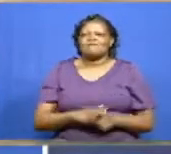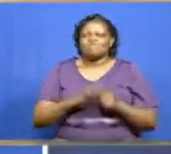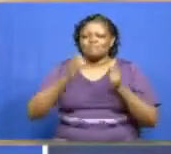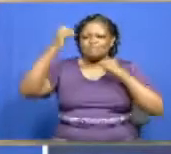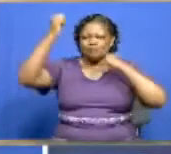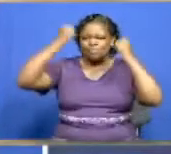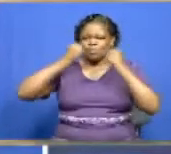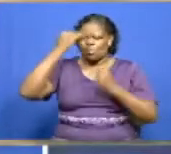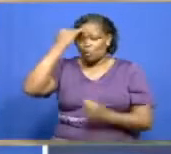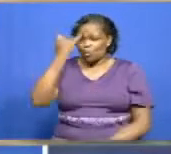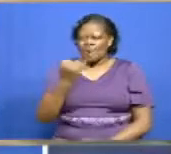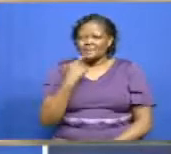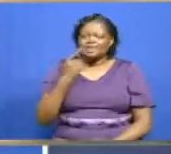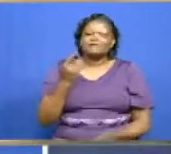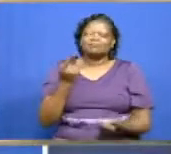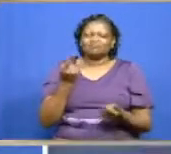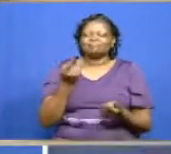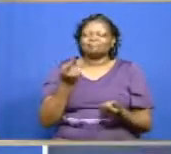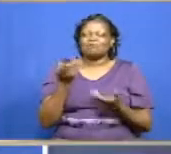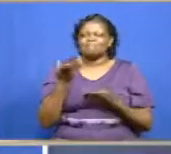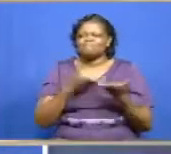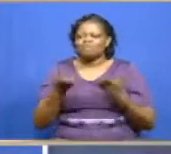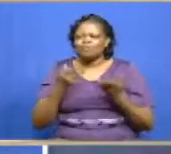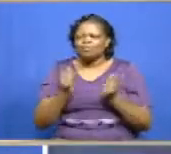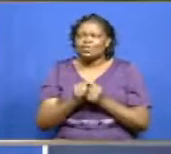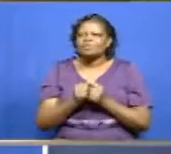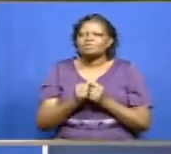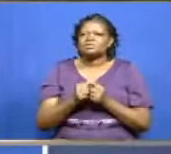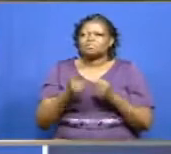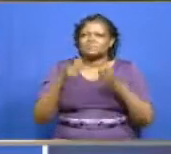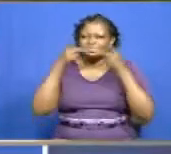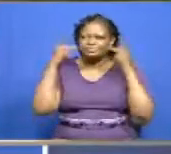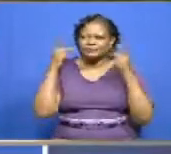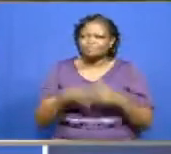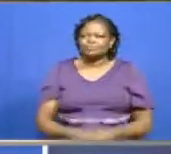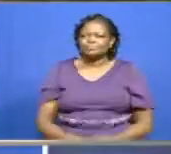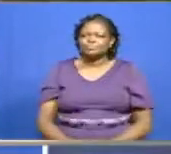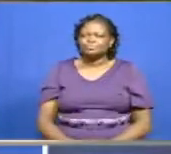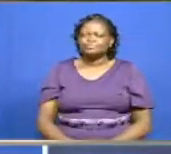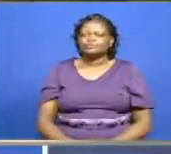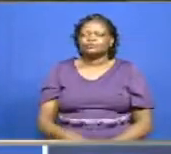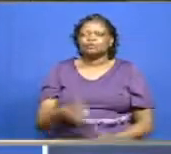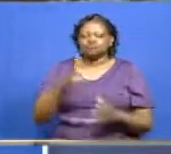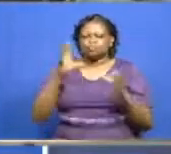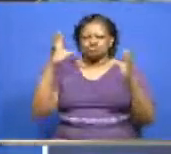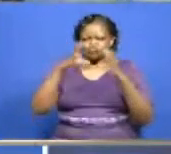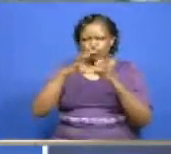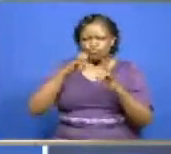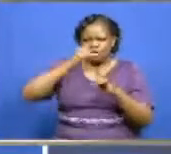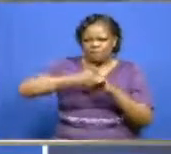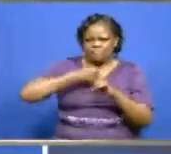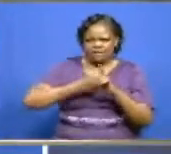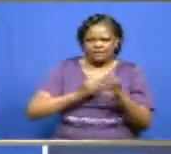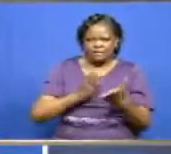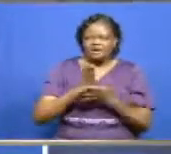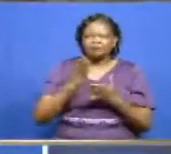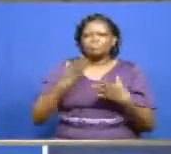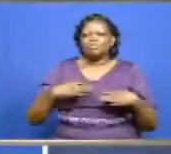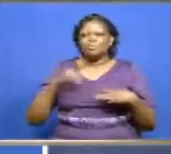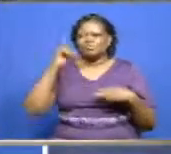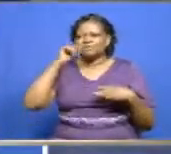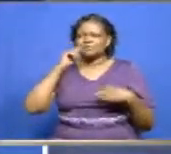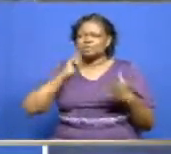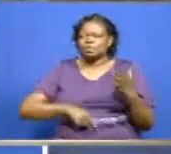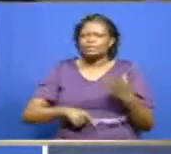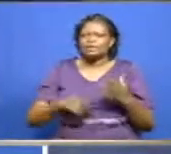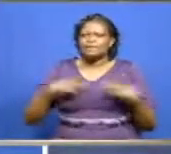kwa madai ya kuwa na uhusiano na wanamgambo wa Al-shabaab. Kundi moja la kutetea haki huko Mombasa limesema James Waweru na